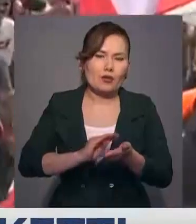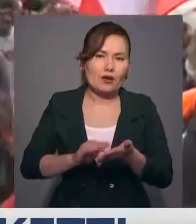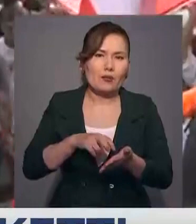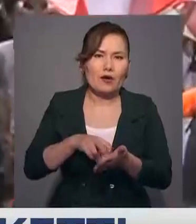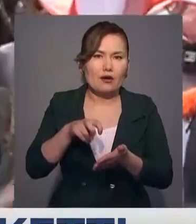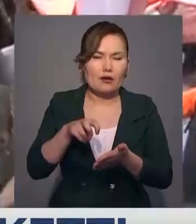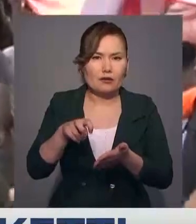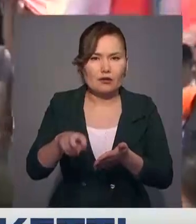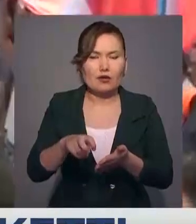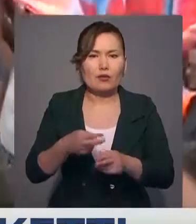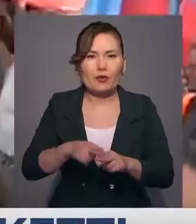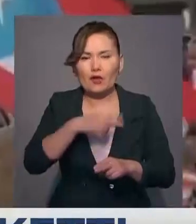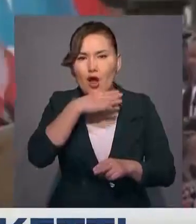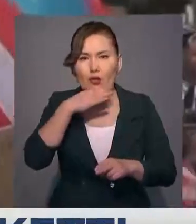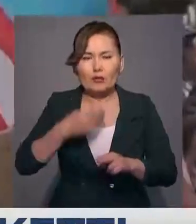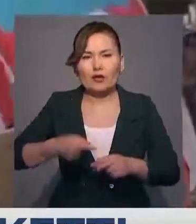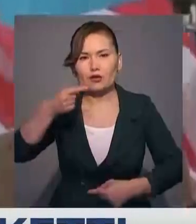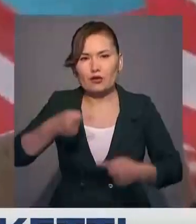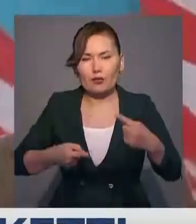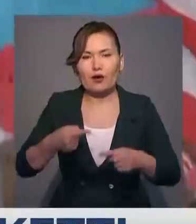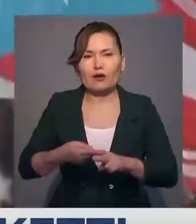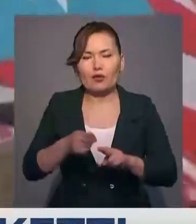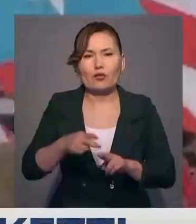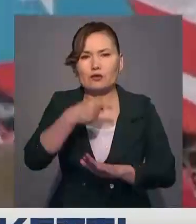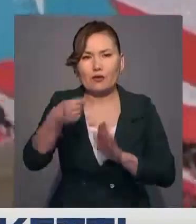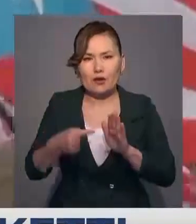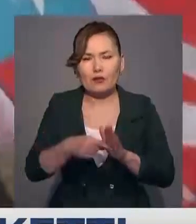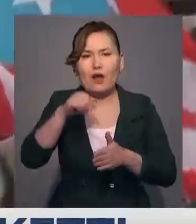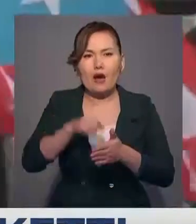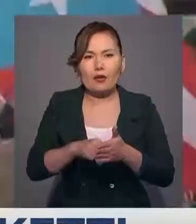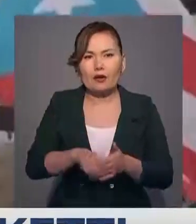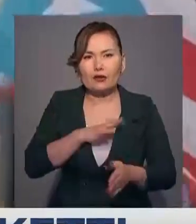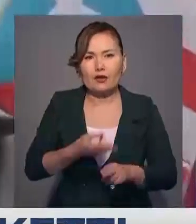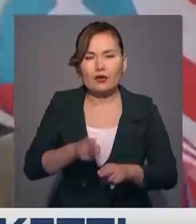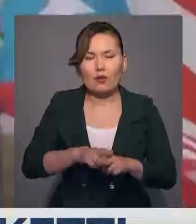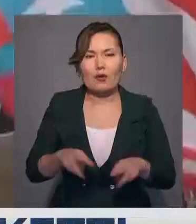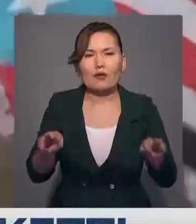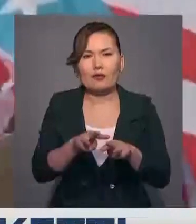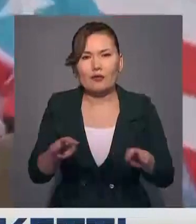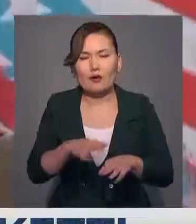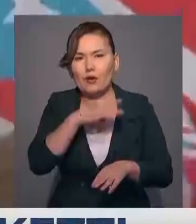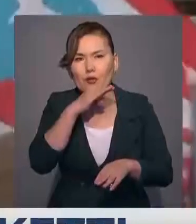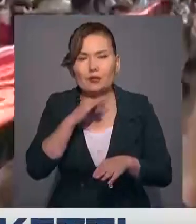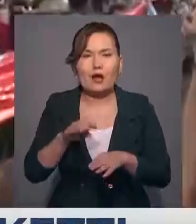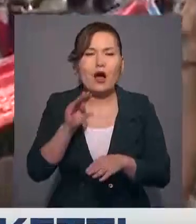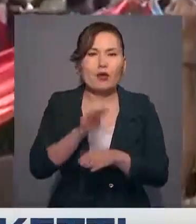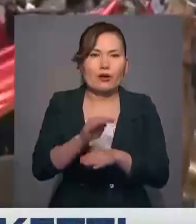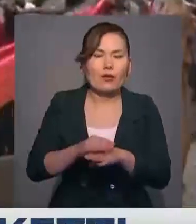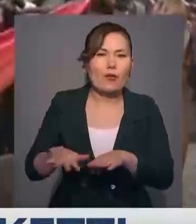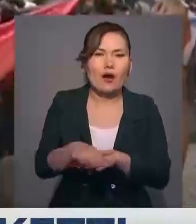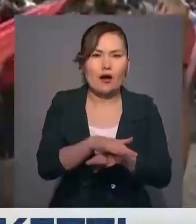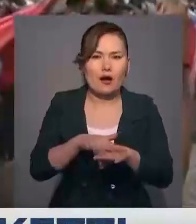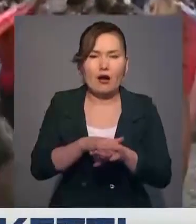түрткі болған. Онда Роселио жергілікті журналистер, саясаткерлер мен танымал қоғам қайраткерлеріне тіл тигізген еді. Кейін бұл хат